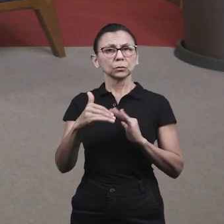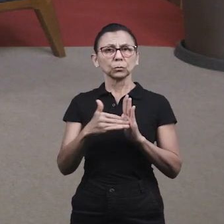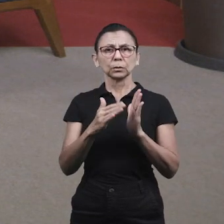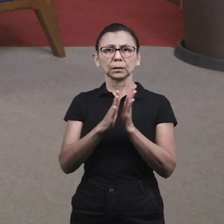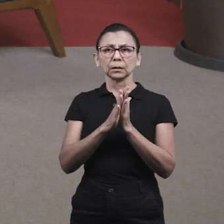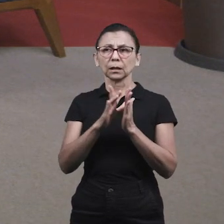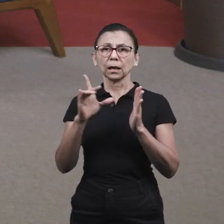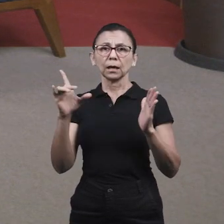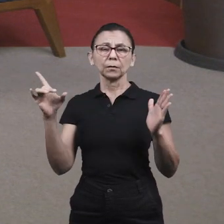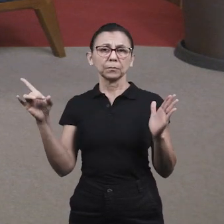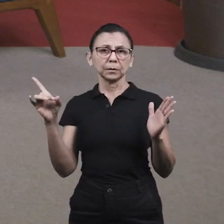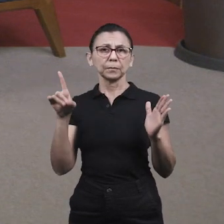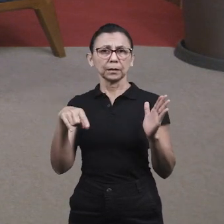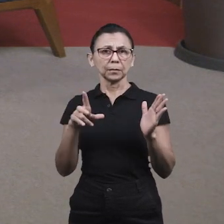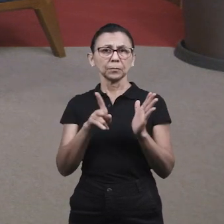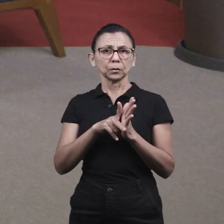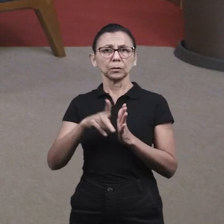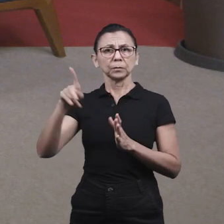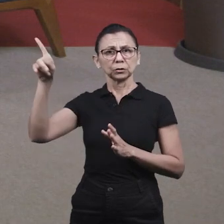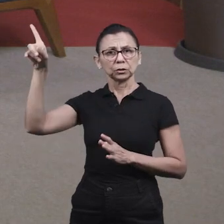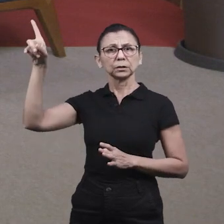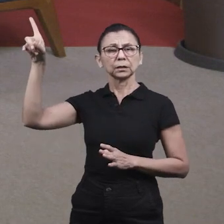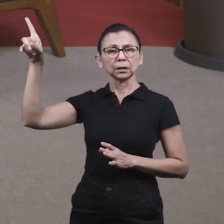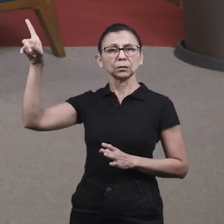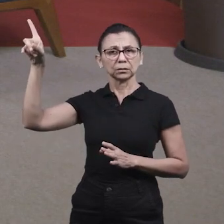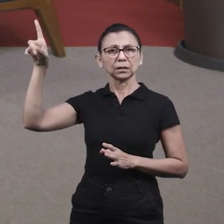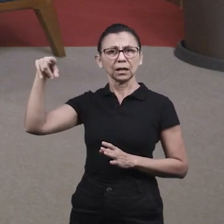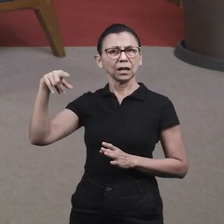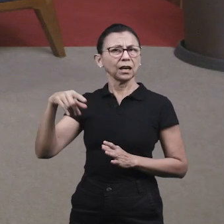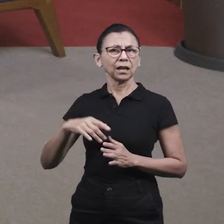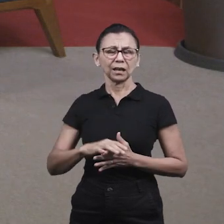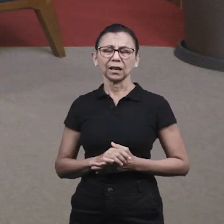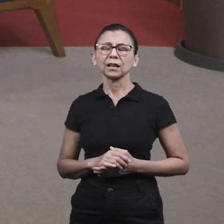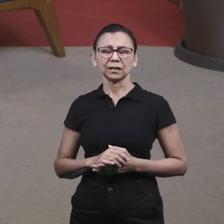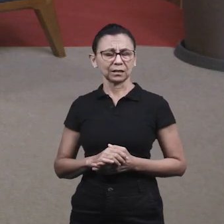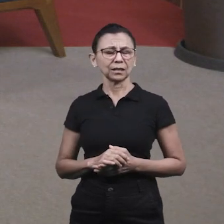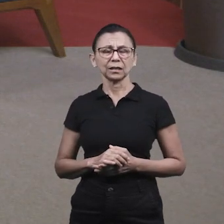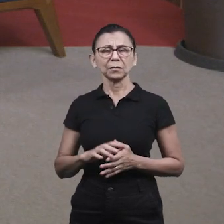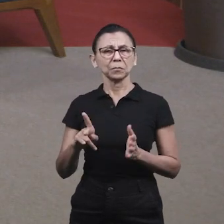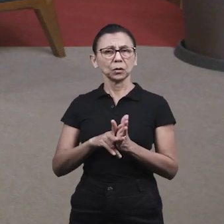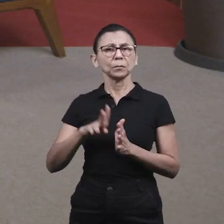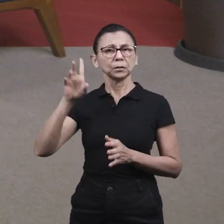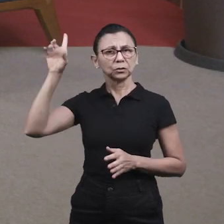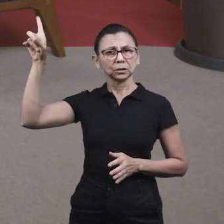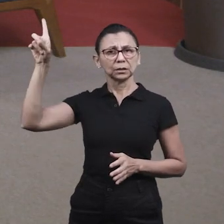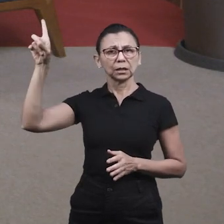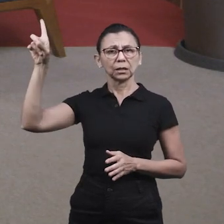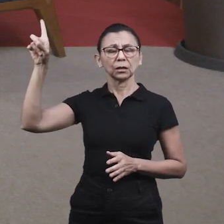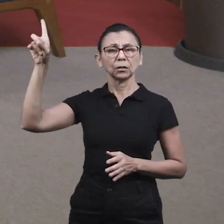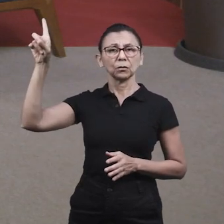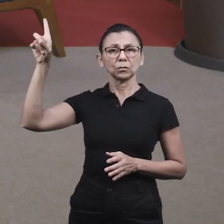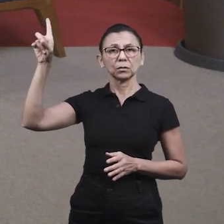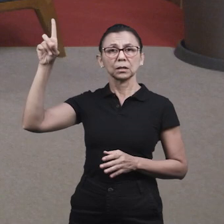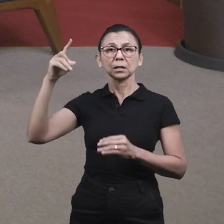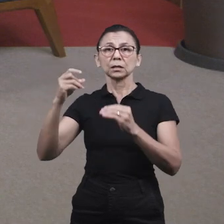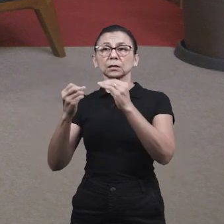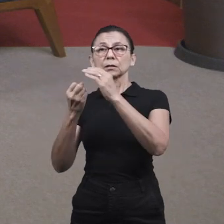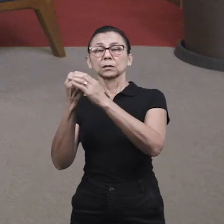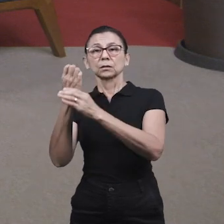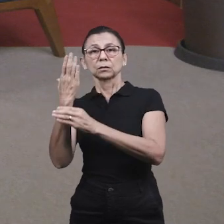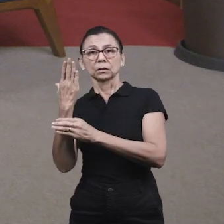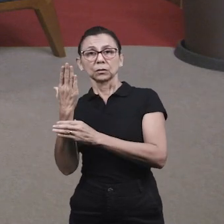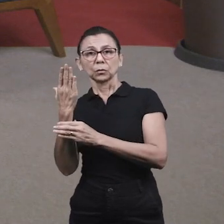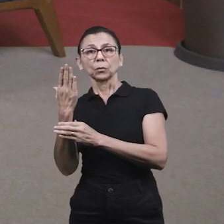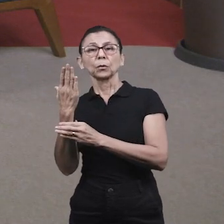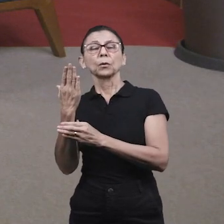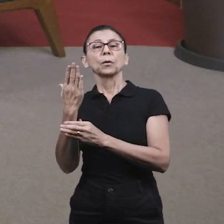justice. Ce texte de Timothée 3,16, il laisse déjà clair que toute la parole a été inspirée. C'est quelque